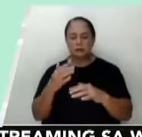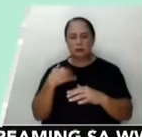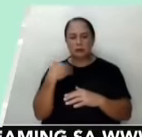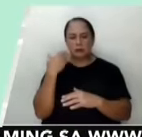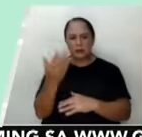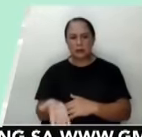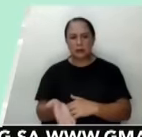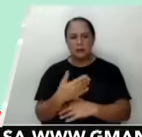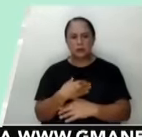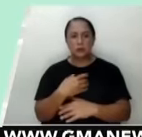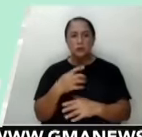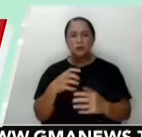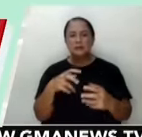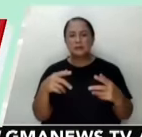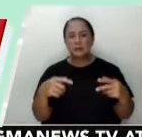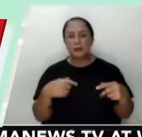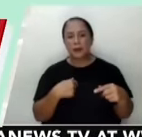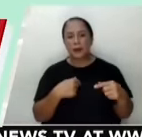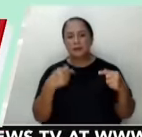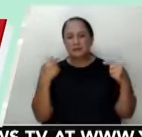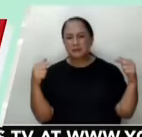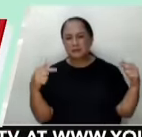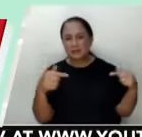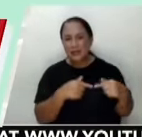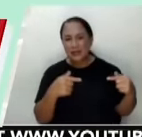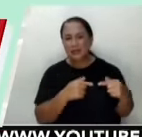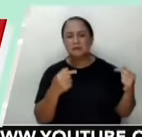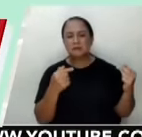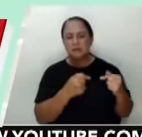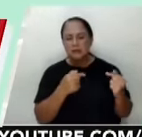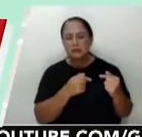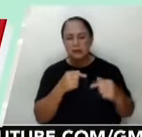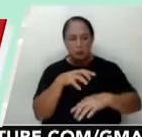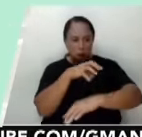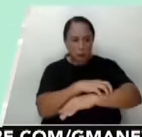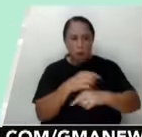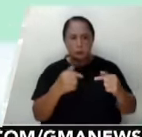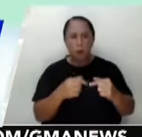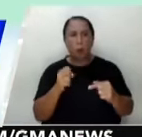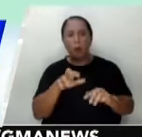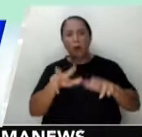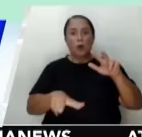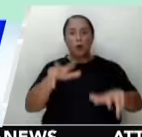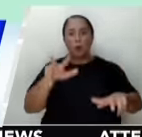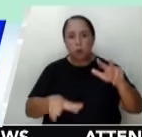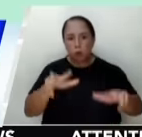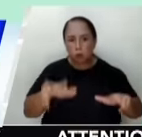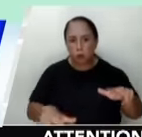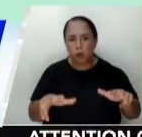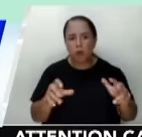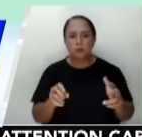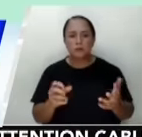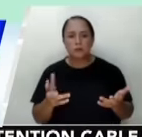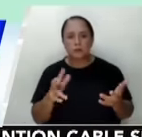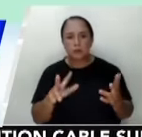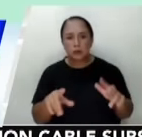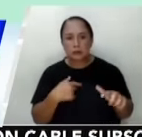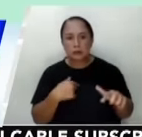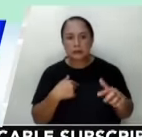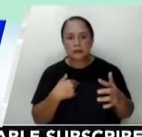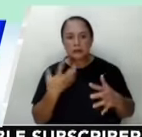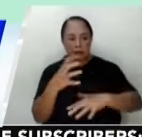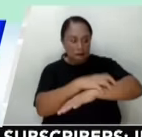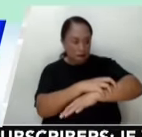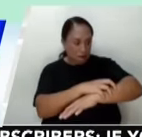yon, ang tendency mo ay pwedeng nataranta, di ba? Na may nakakapit sa'yo,